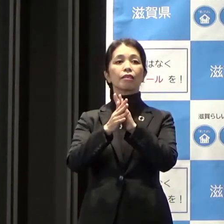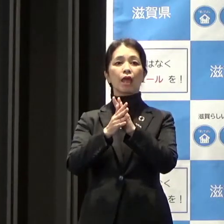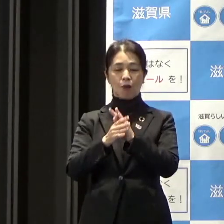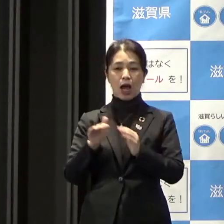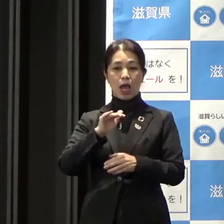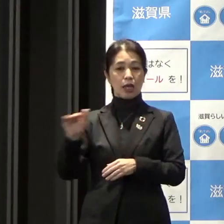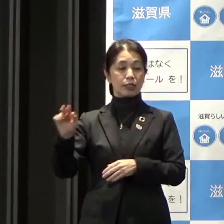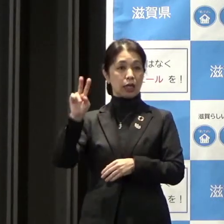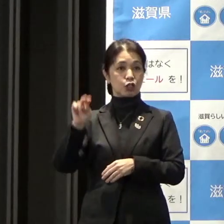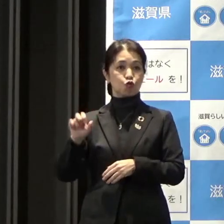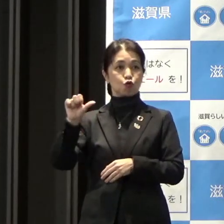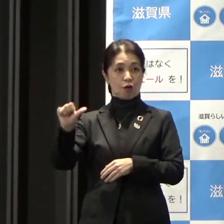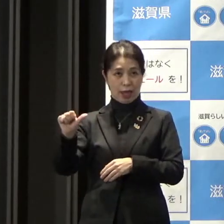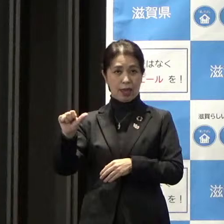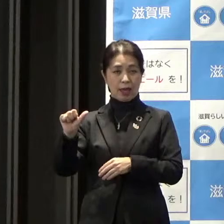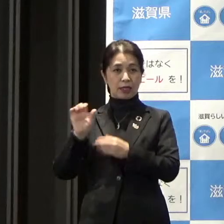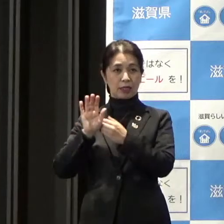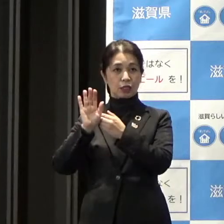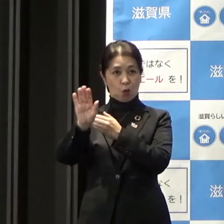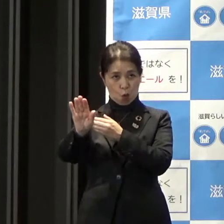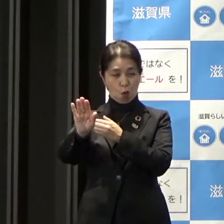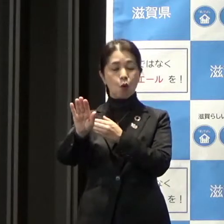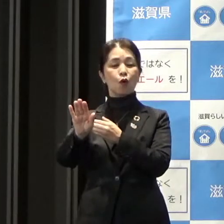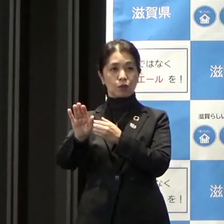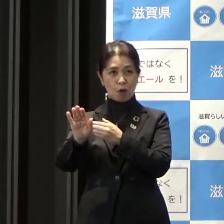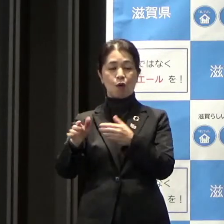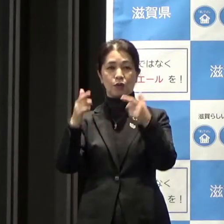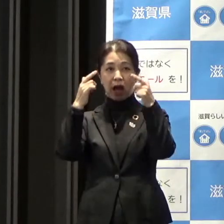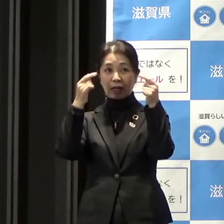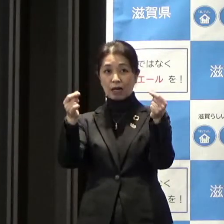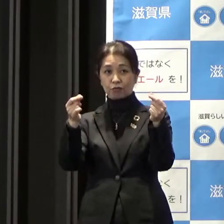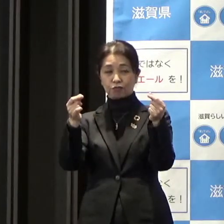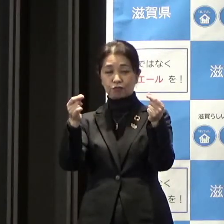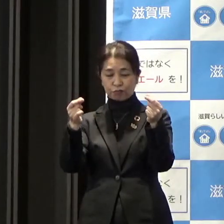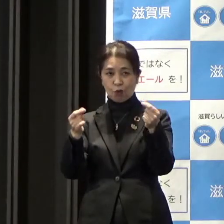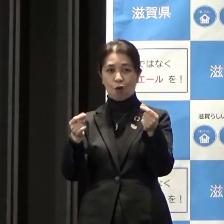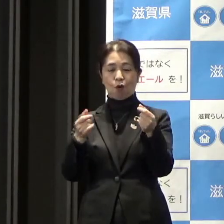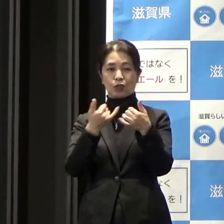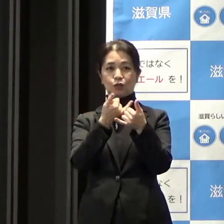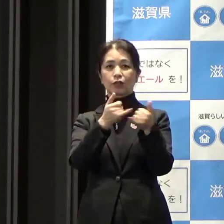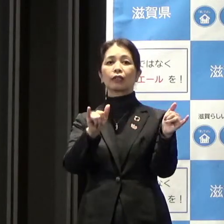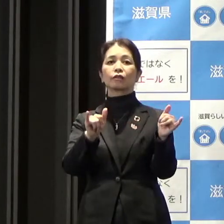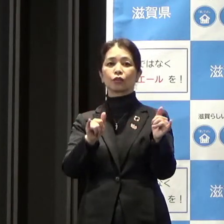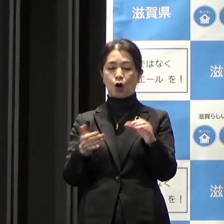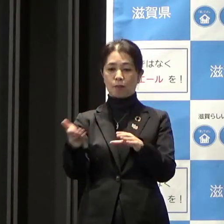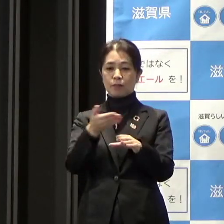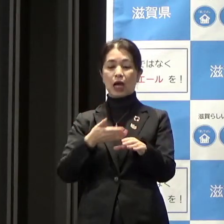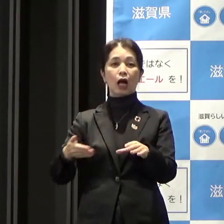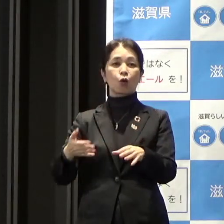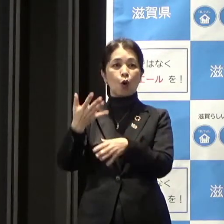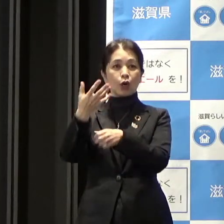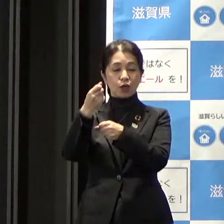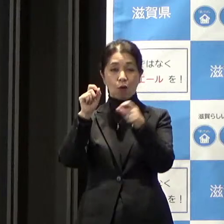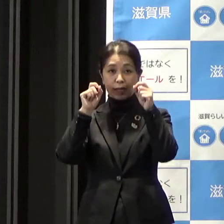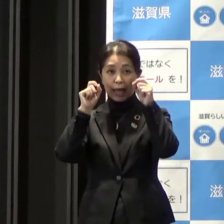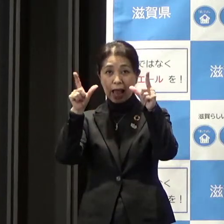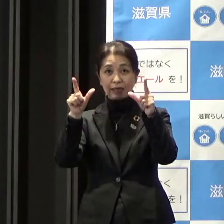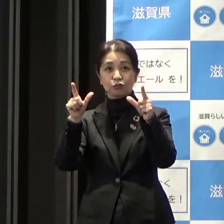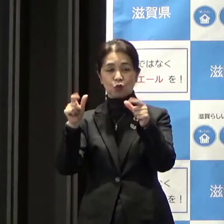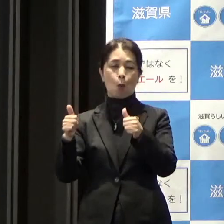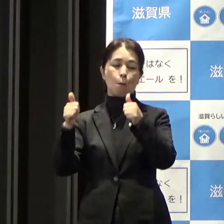平成25年以降、西安造形大学の学生の皆さんに琵琶湖の日を啓発するポス